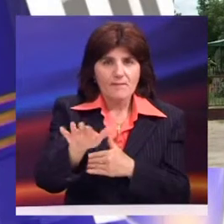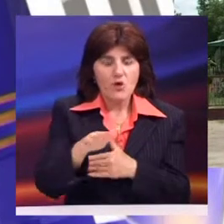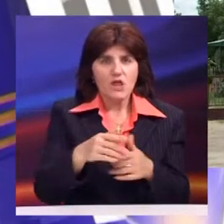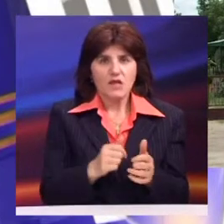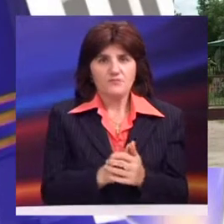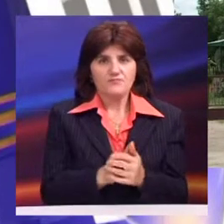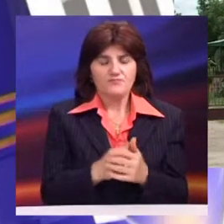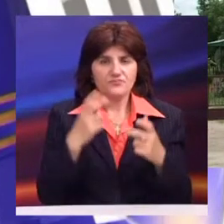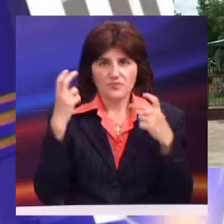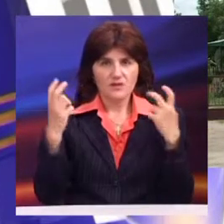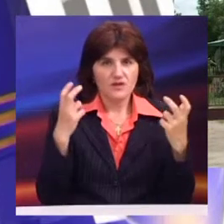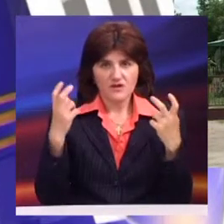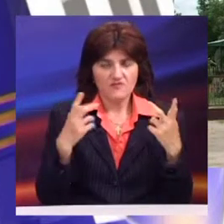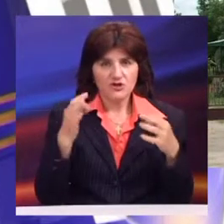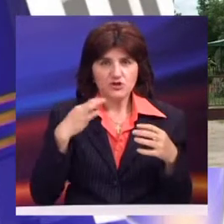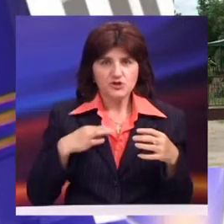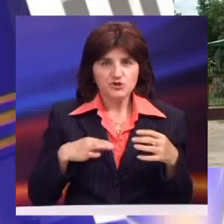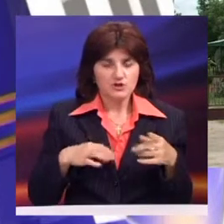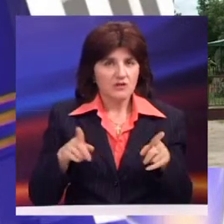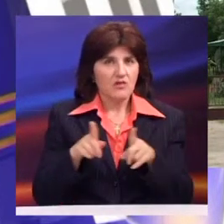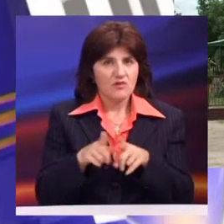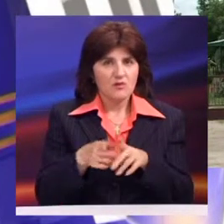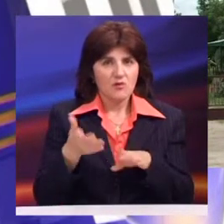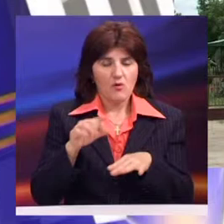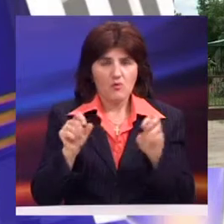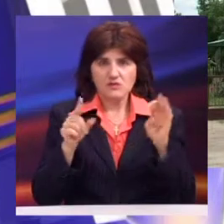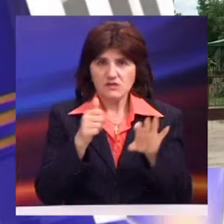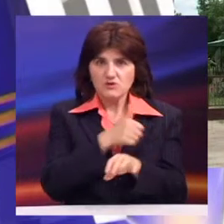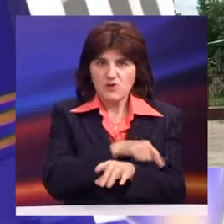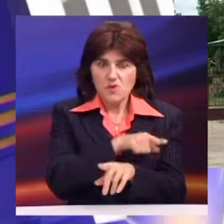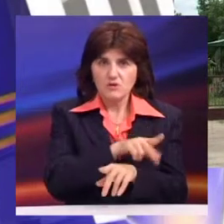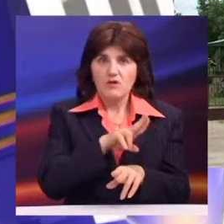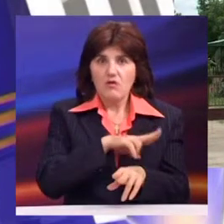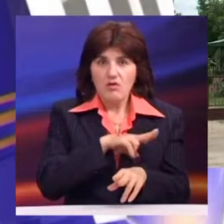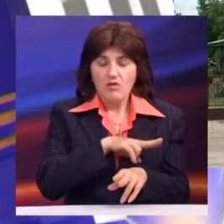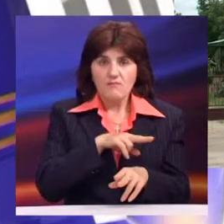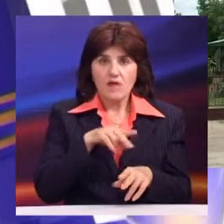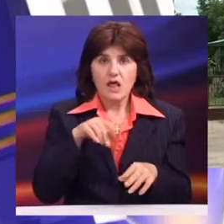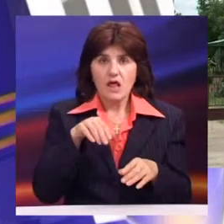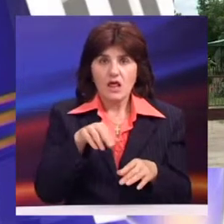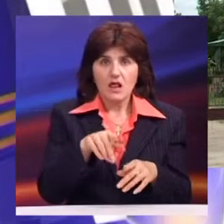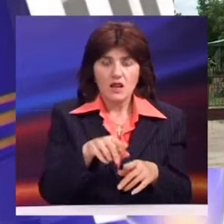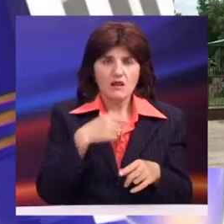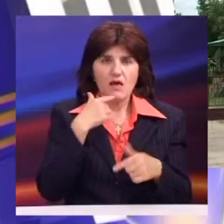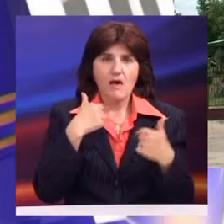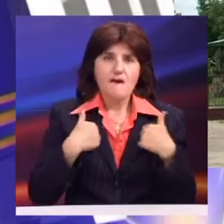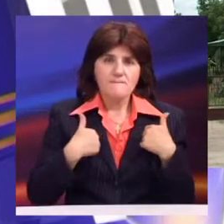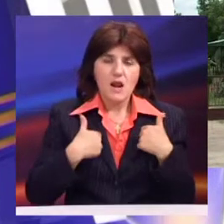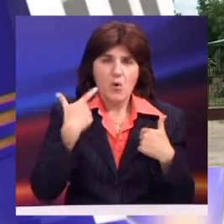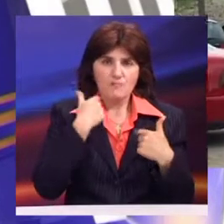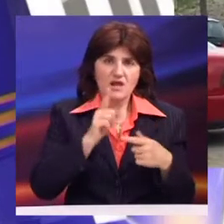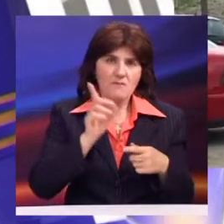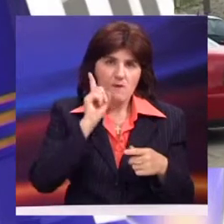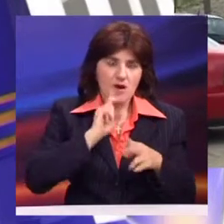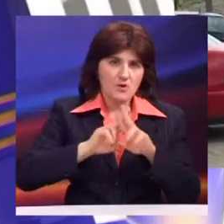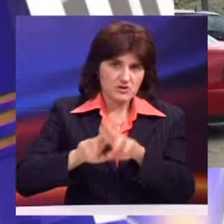idi napoje, kaže. Još tjerka oko 17 godina, on išao je da mene ubine moj